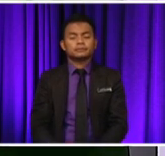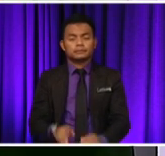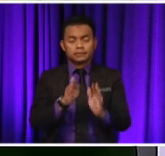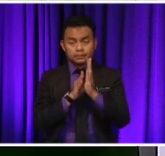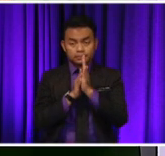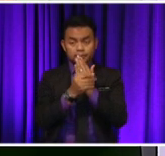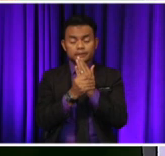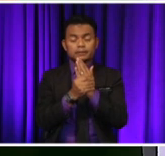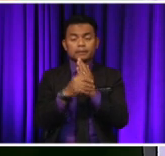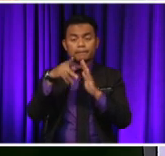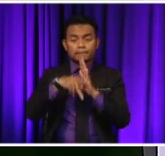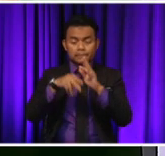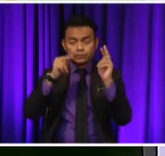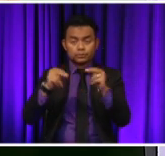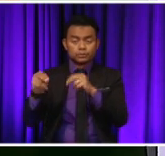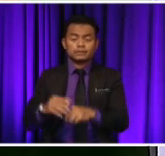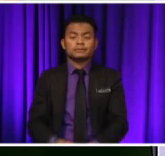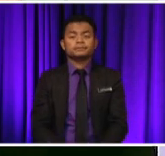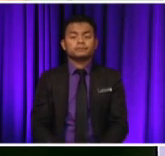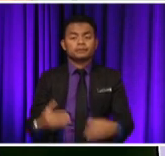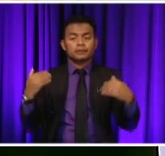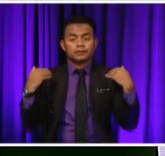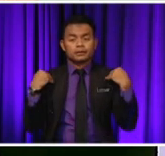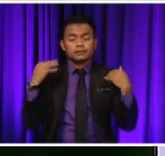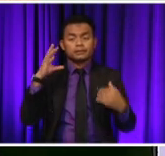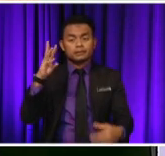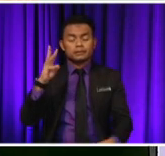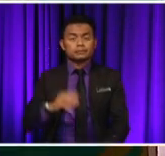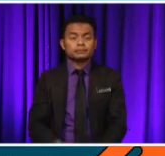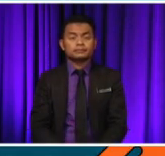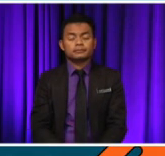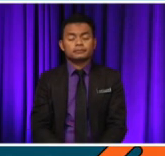tadi ada 6 tentang kepentingan pengurusan